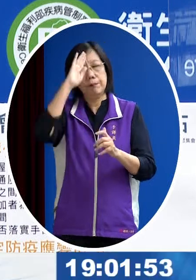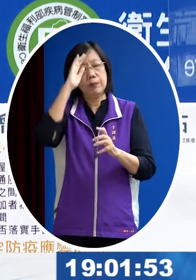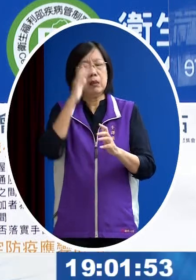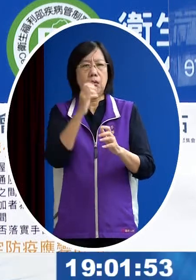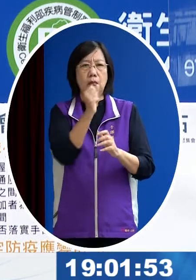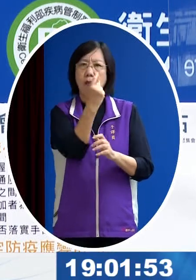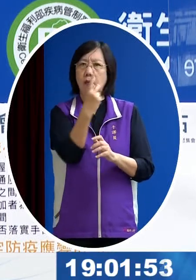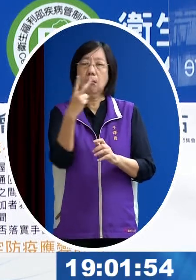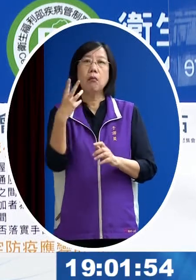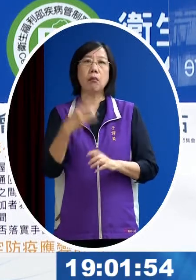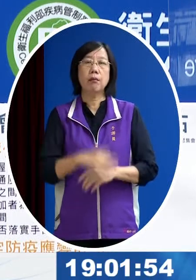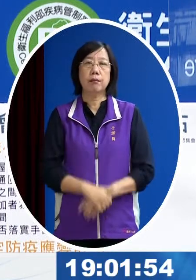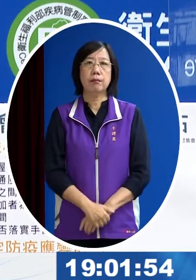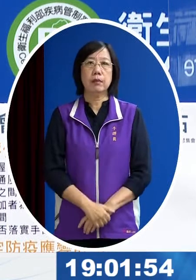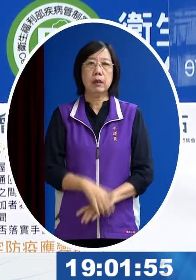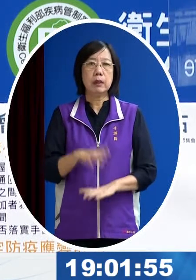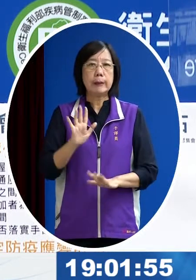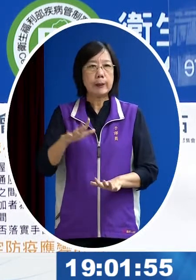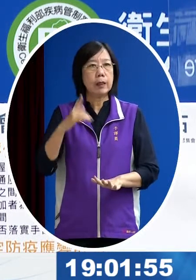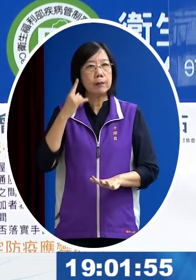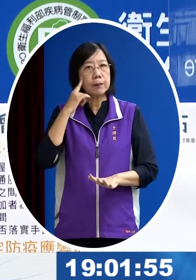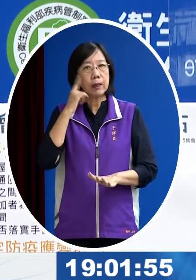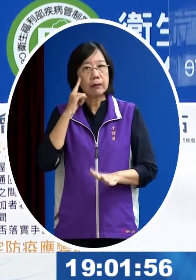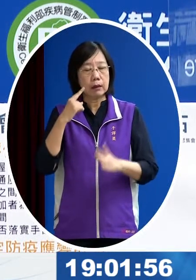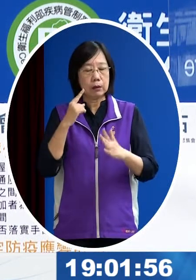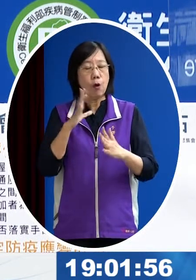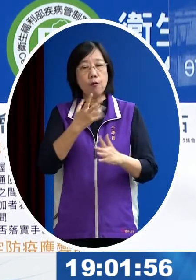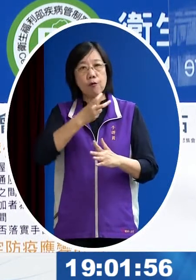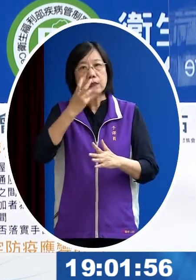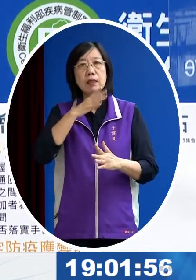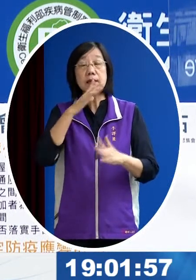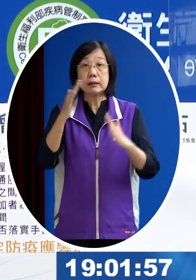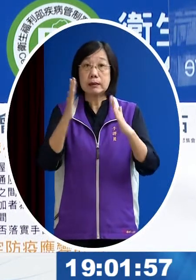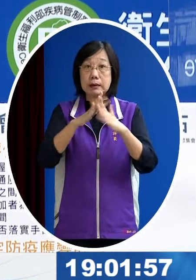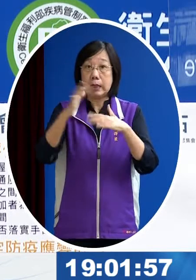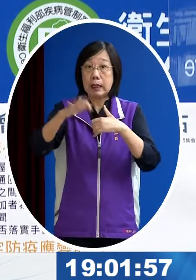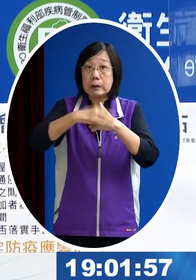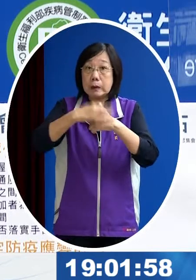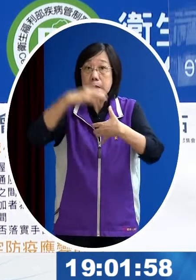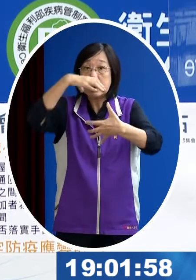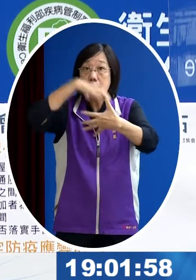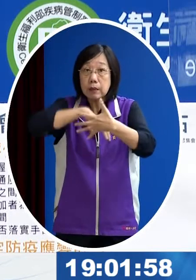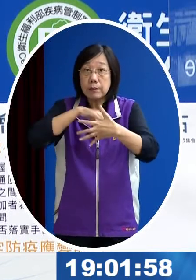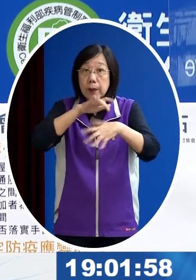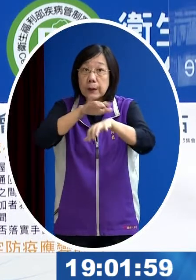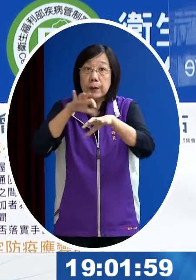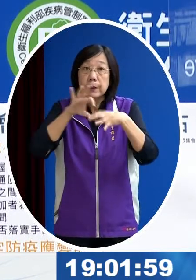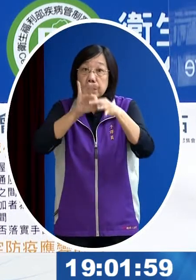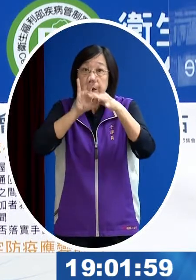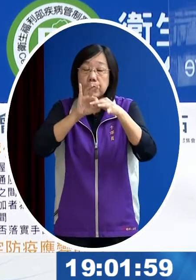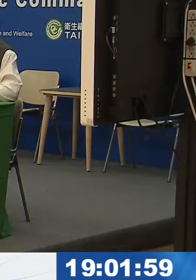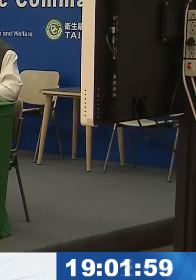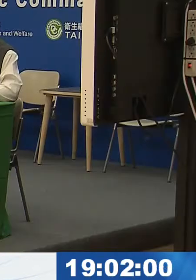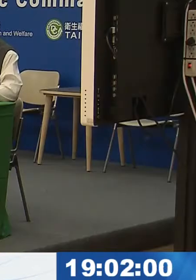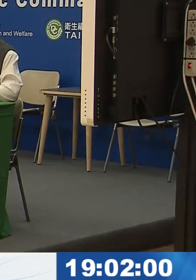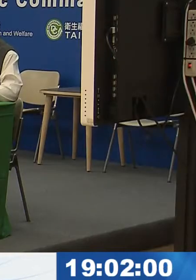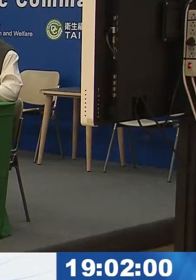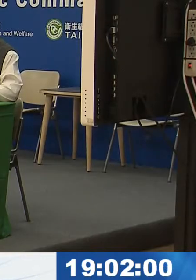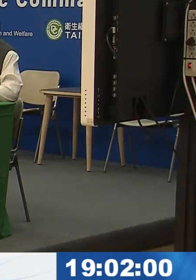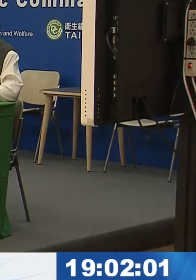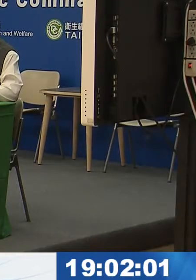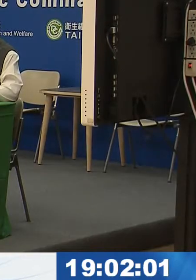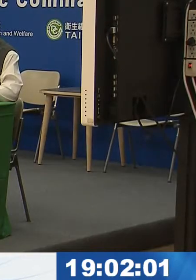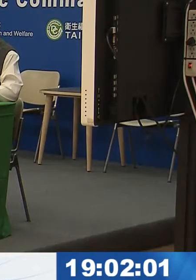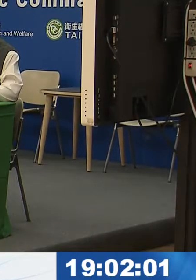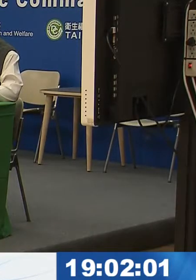目前来讲，只有家庭的亲密接触者，哦，所以来讲就是没有就到社区里面去。 指挥官定